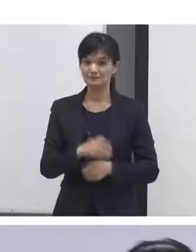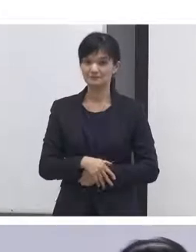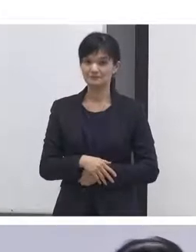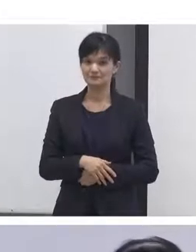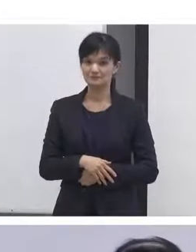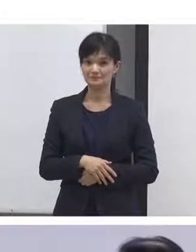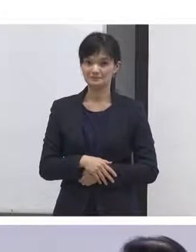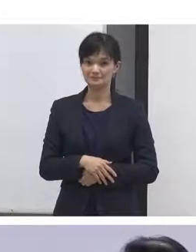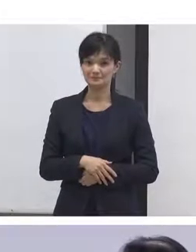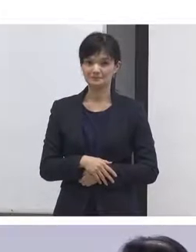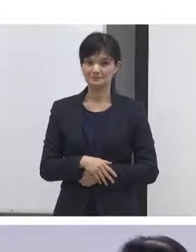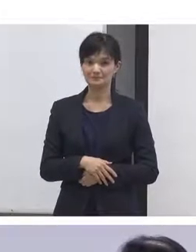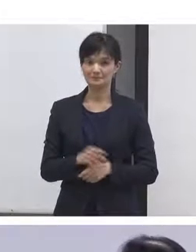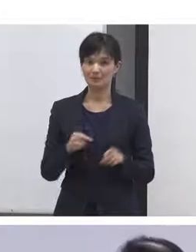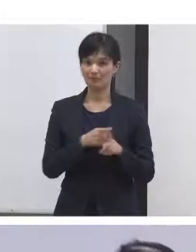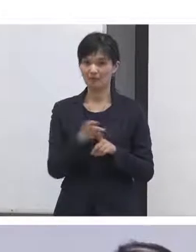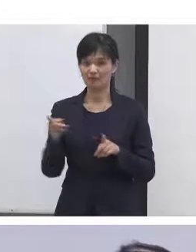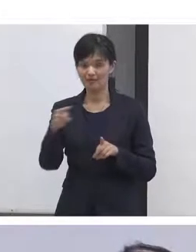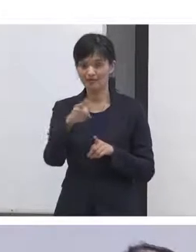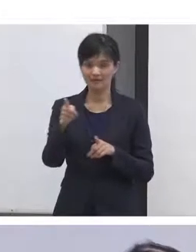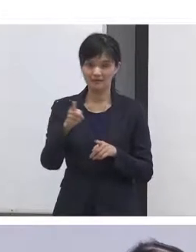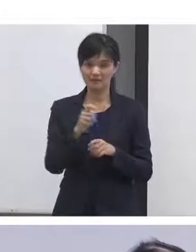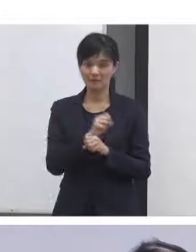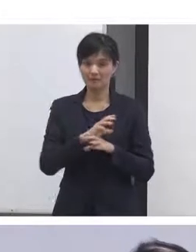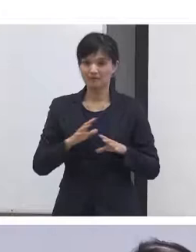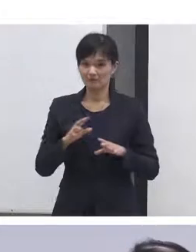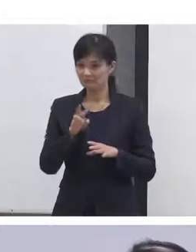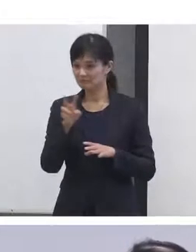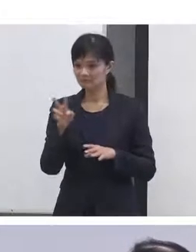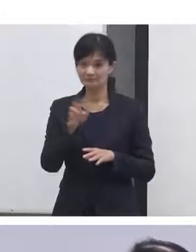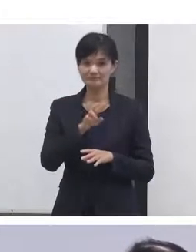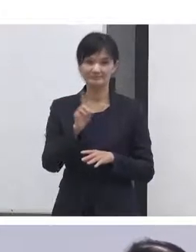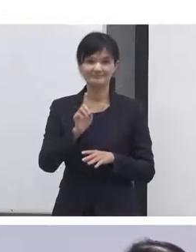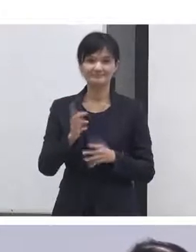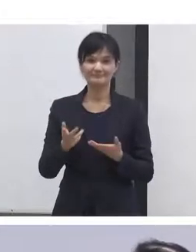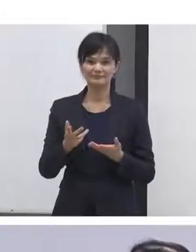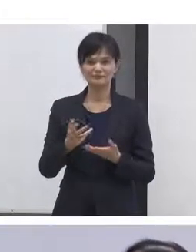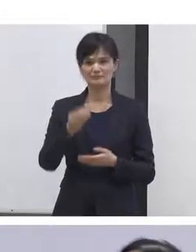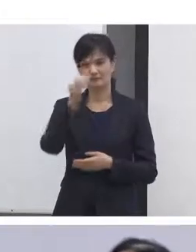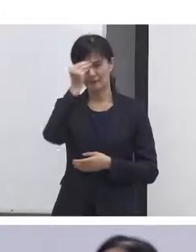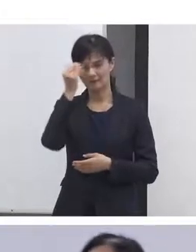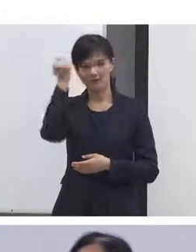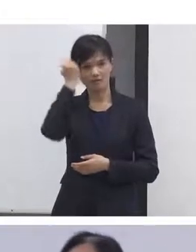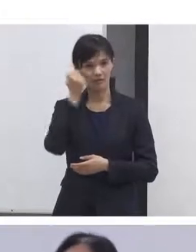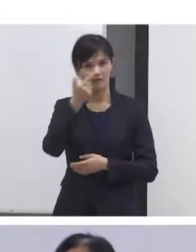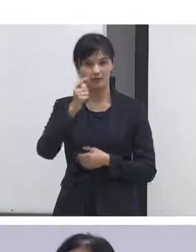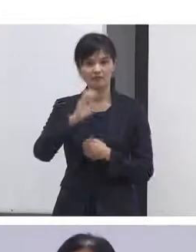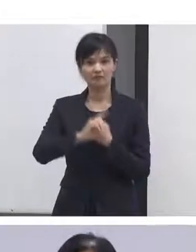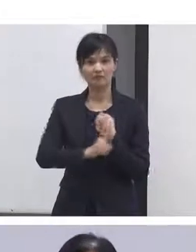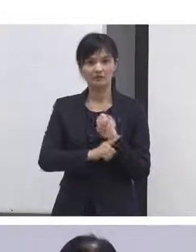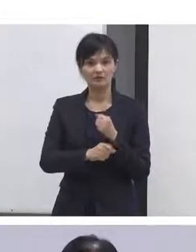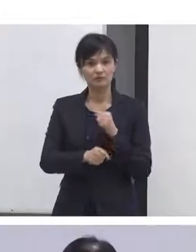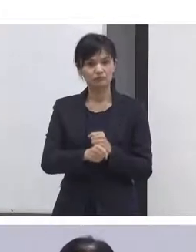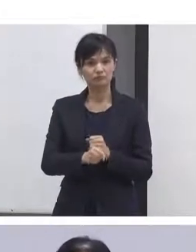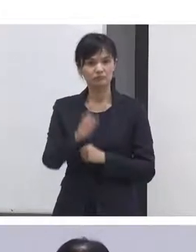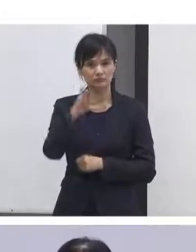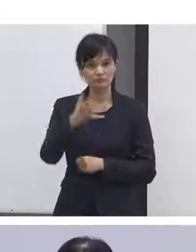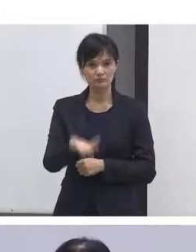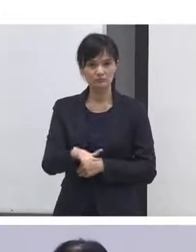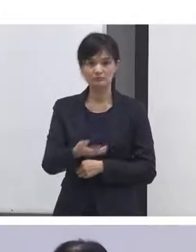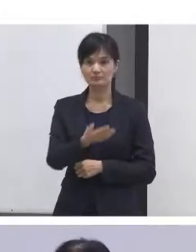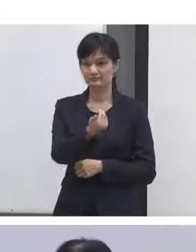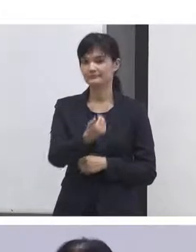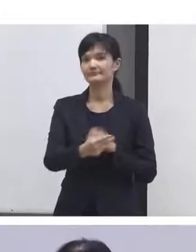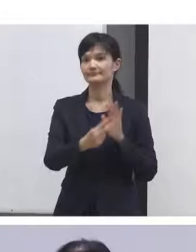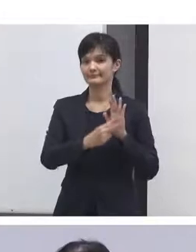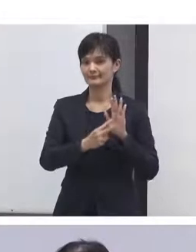秒钟移转着大家的注意力。为什么要用这么麻烦又痛苦的方式做事？来，之后讲一下，因为我觉得